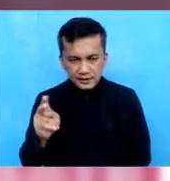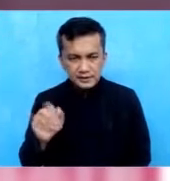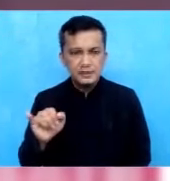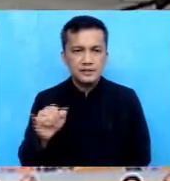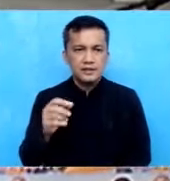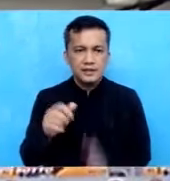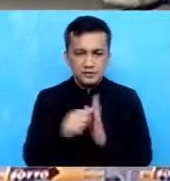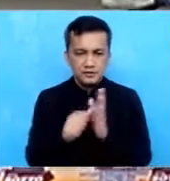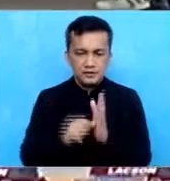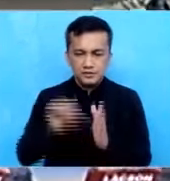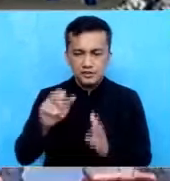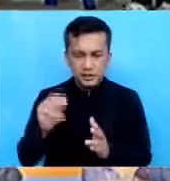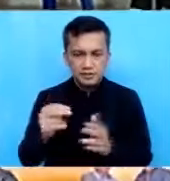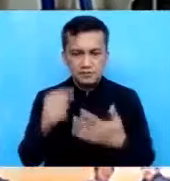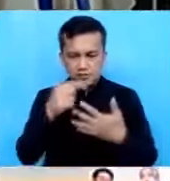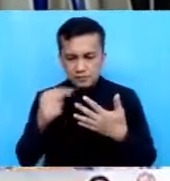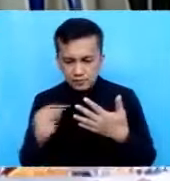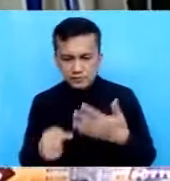Castriciones.